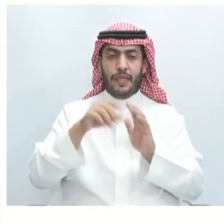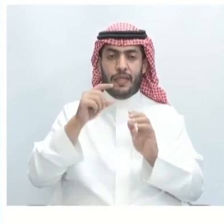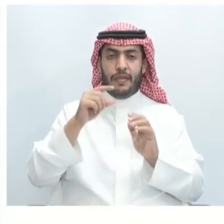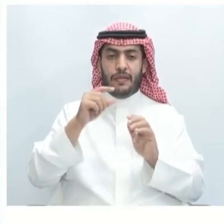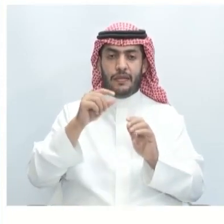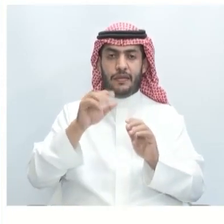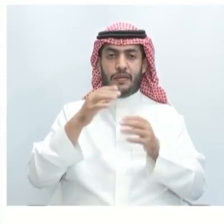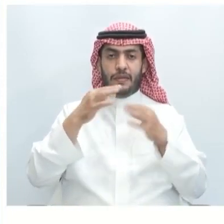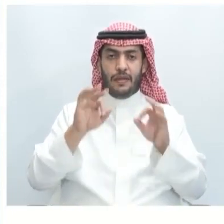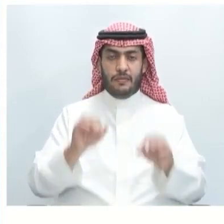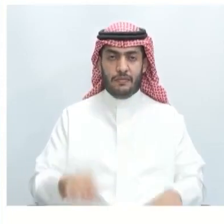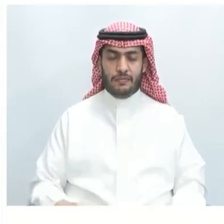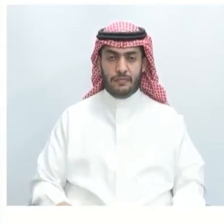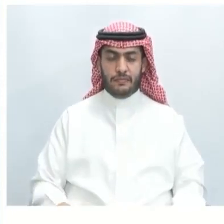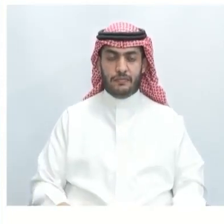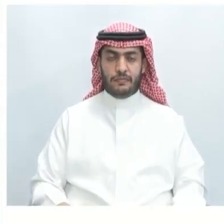ما